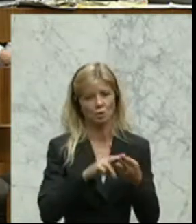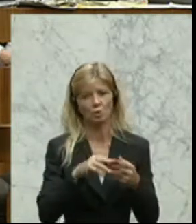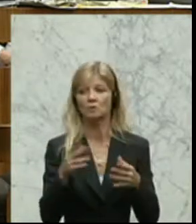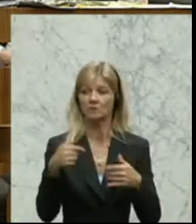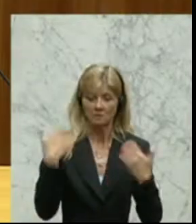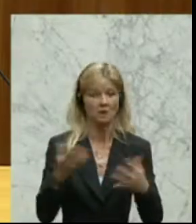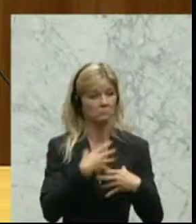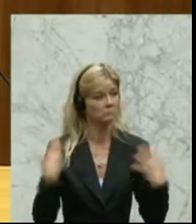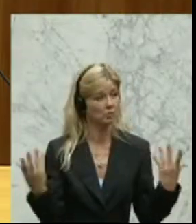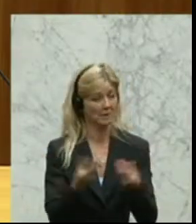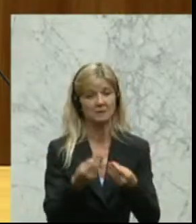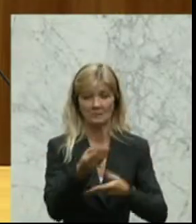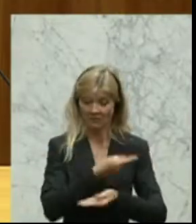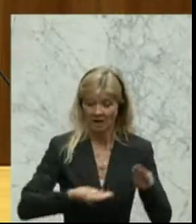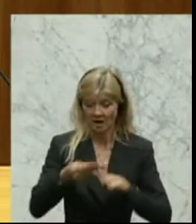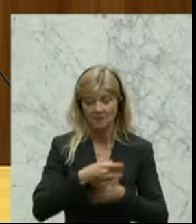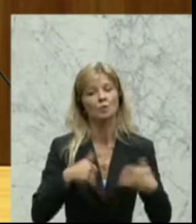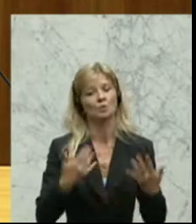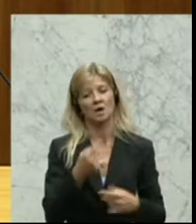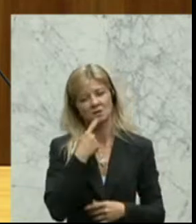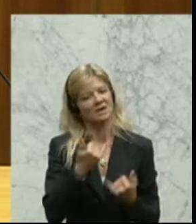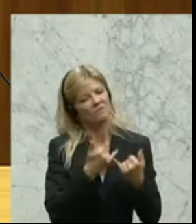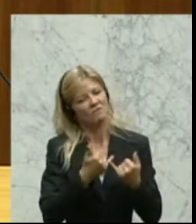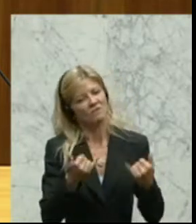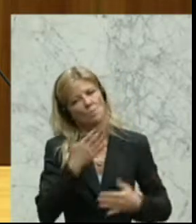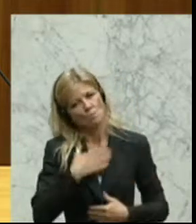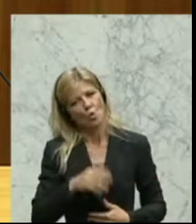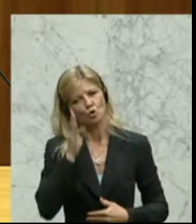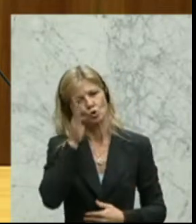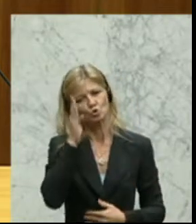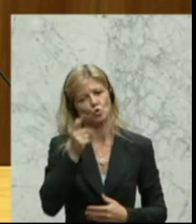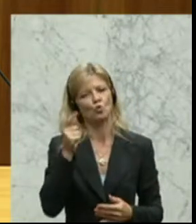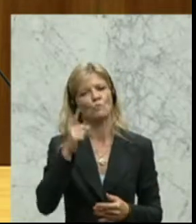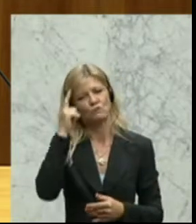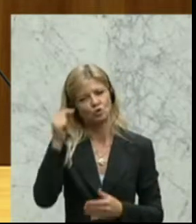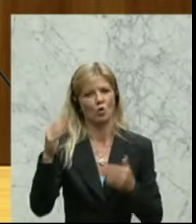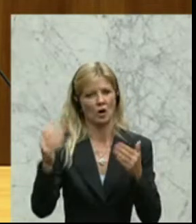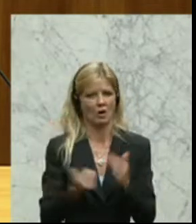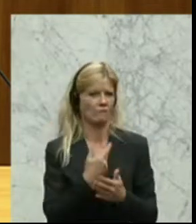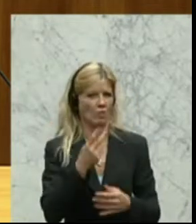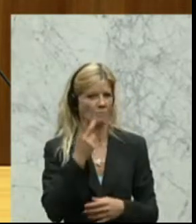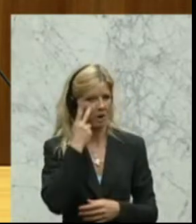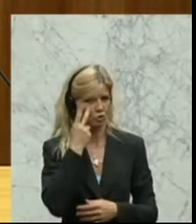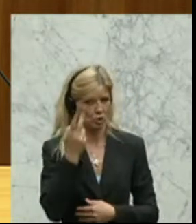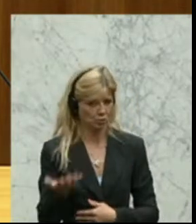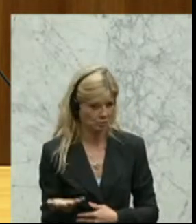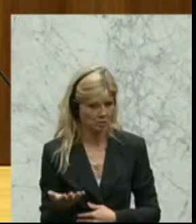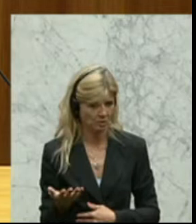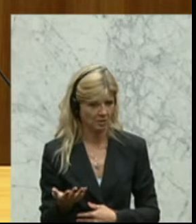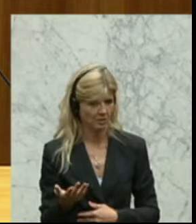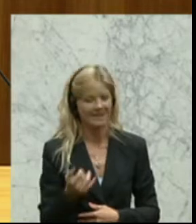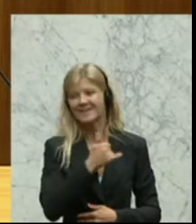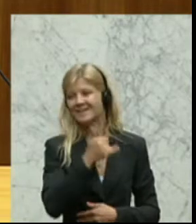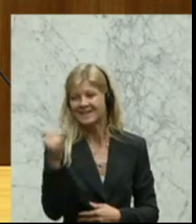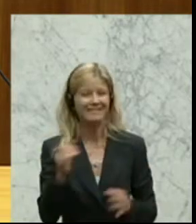lassen. Wir haben die historische Chance, jeder dieser Abgeordneten, unserer Abgeordneten, jeder, der hier im Saal sitzt, möchte eine